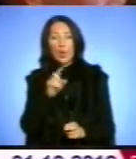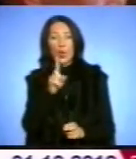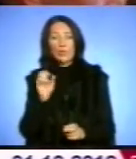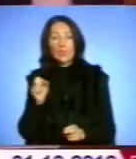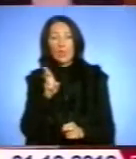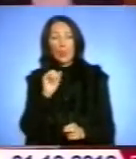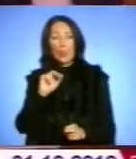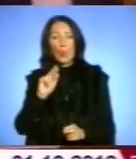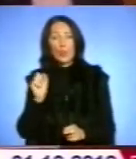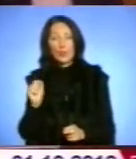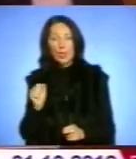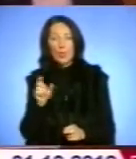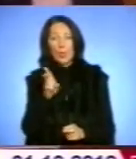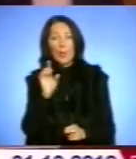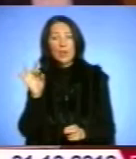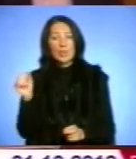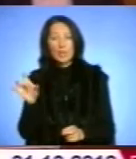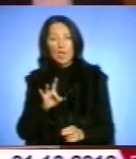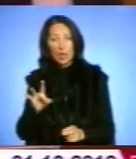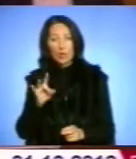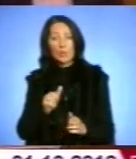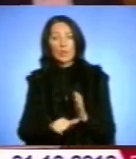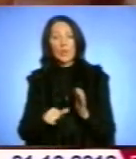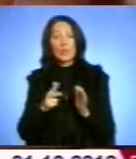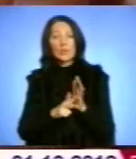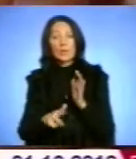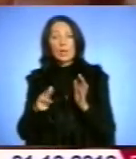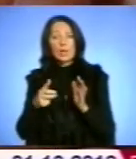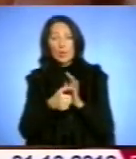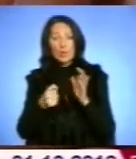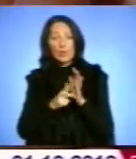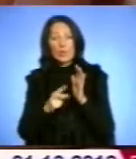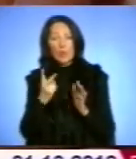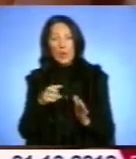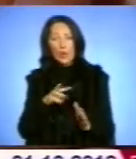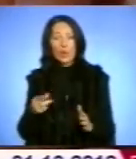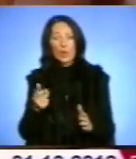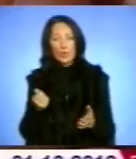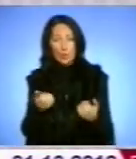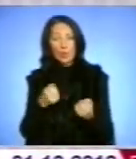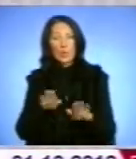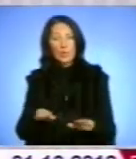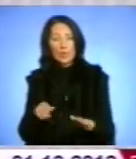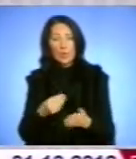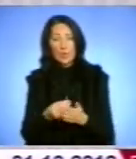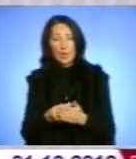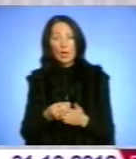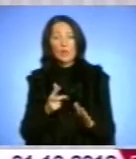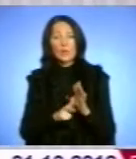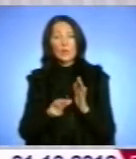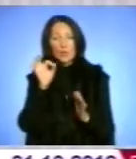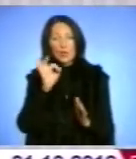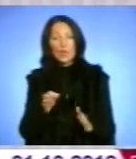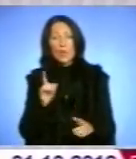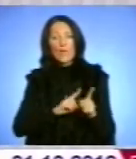районах. 682 мільйони гривень доходів отримали місцеві бюджети. В той час, коли 80% рад перевиконали